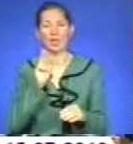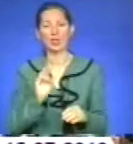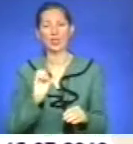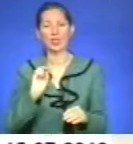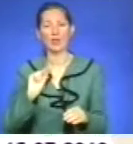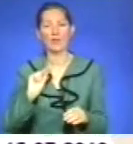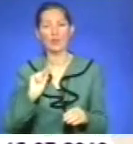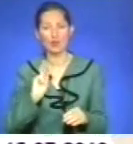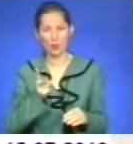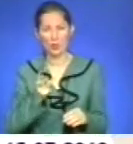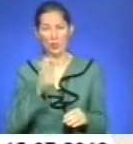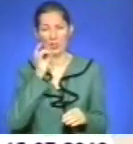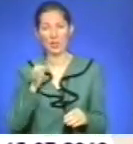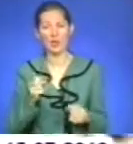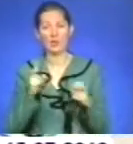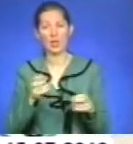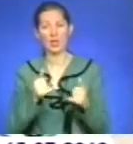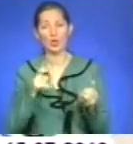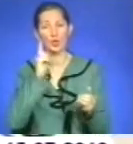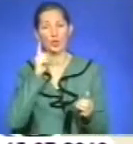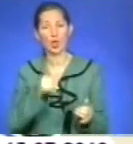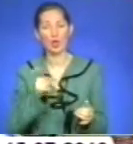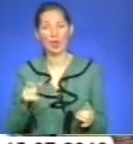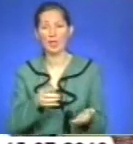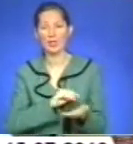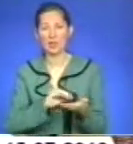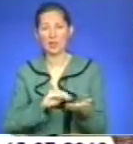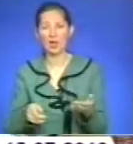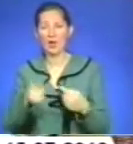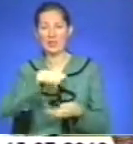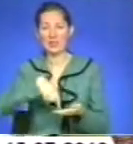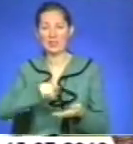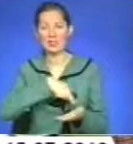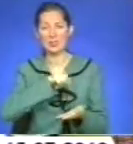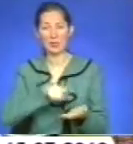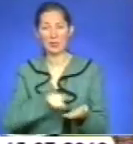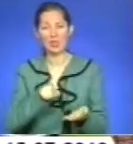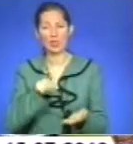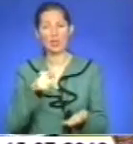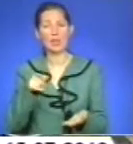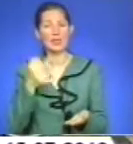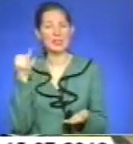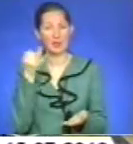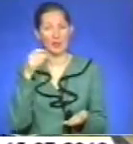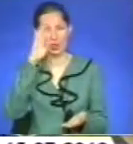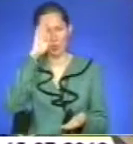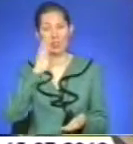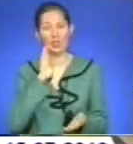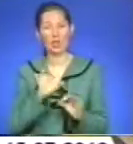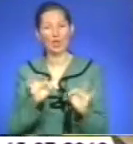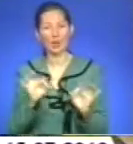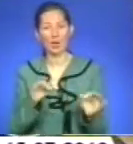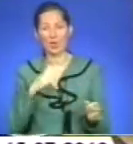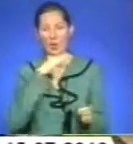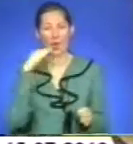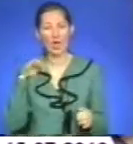що спеціально для молодих людей записав диск із відповідями на те, що їх цікавить. Хлопці й дівчата розповідають,